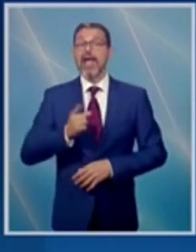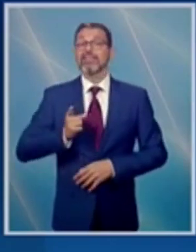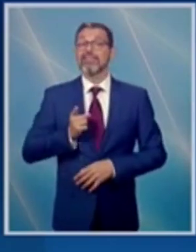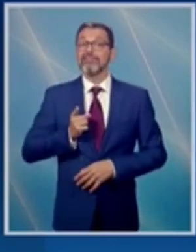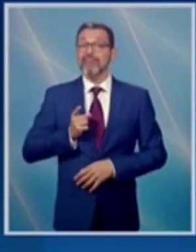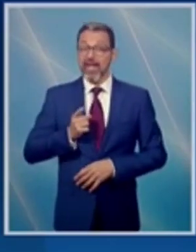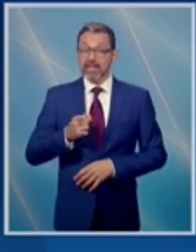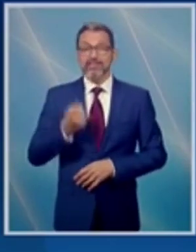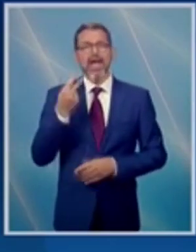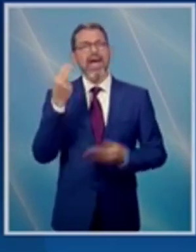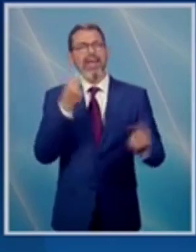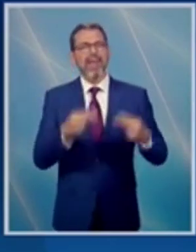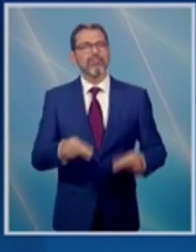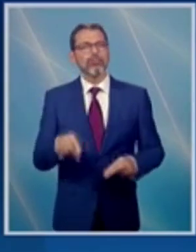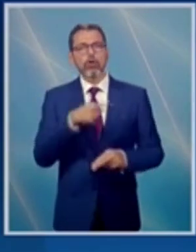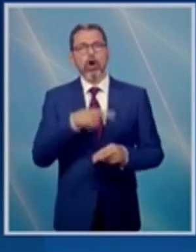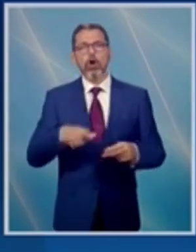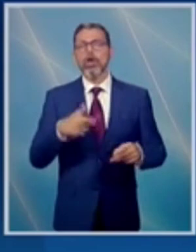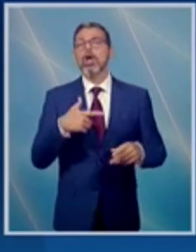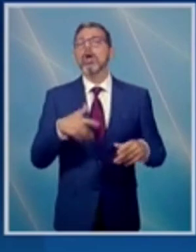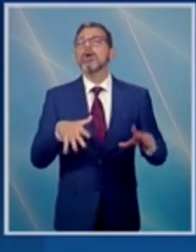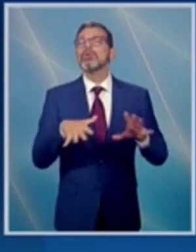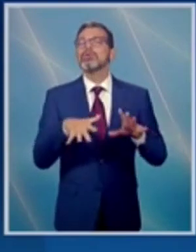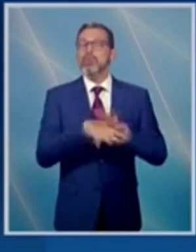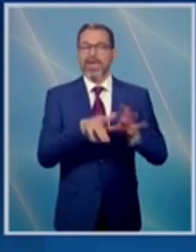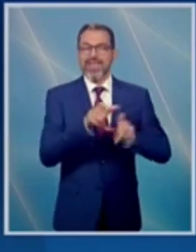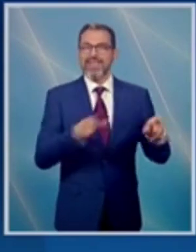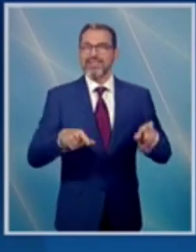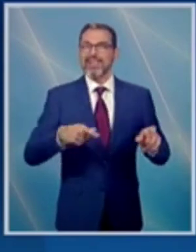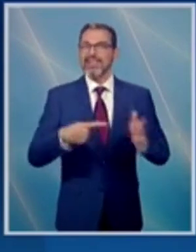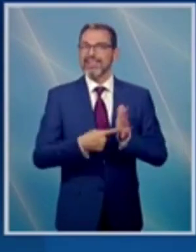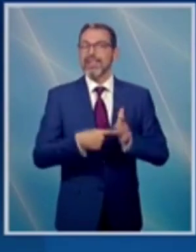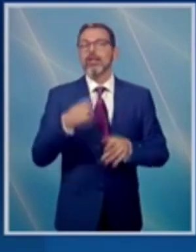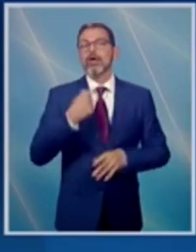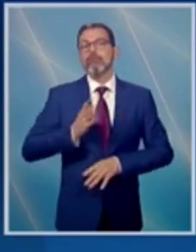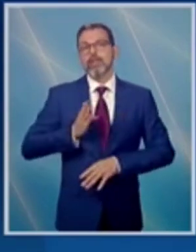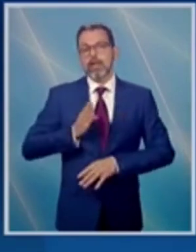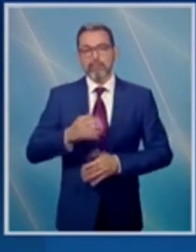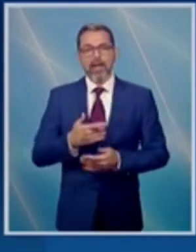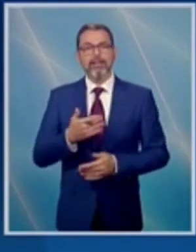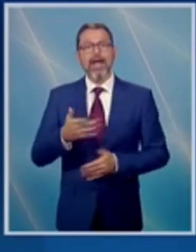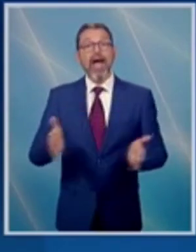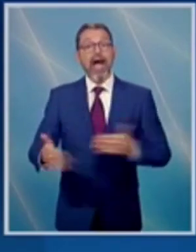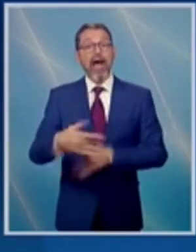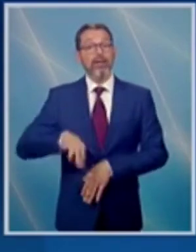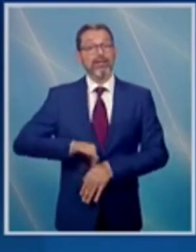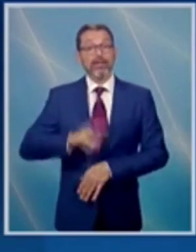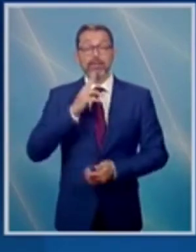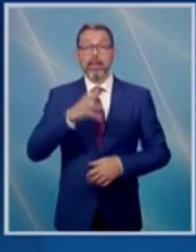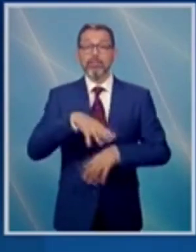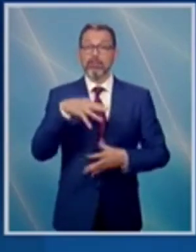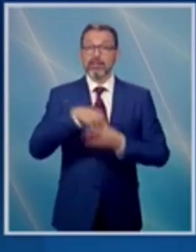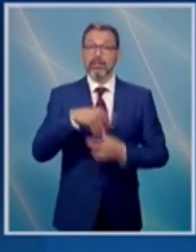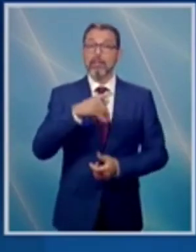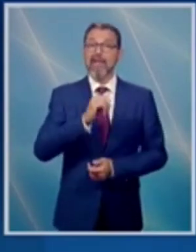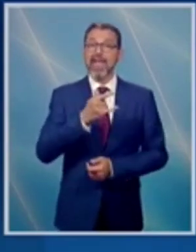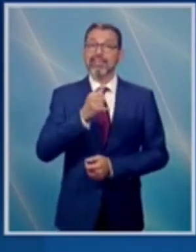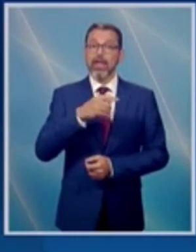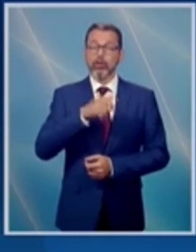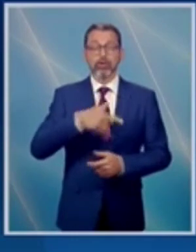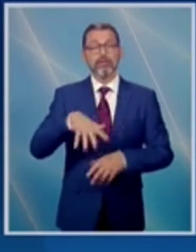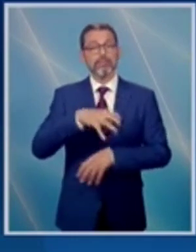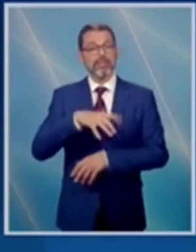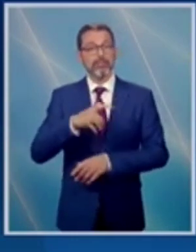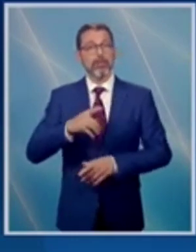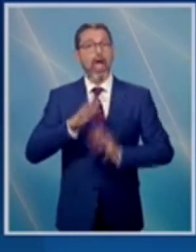con la revisione dell'organico delle forze armate. Rispondono qui nell'aula del Senato il ministro dell'interno Piantedosi, il ministro